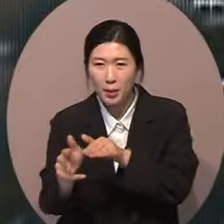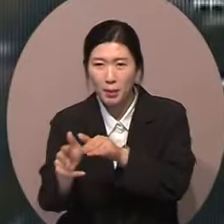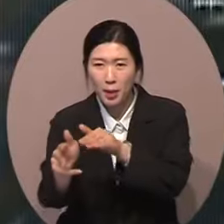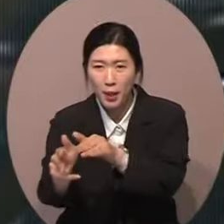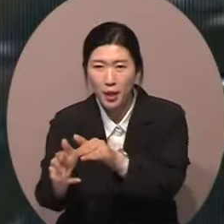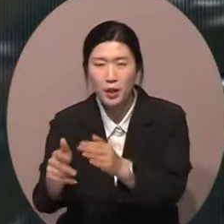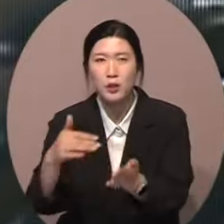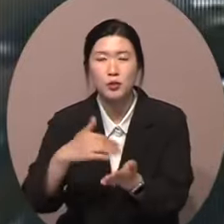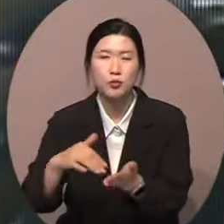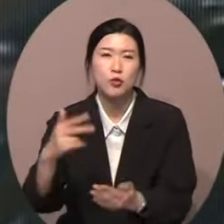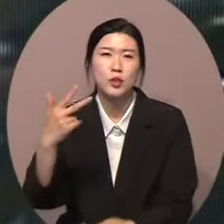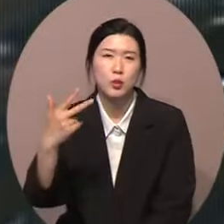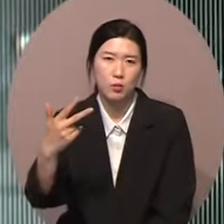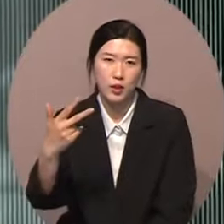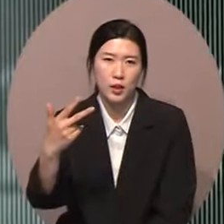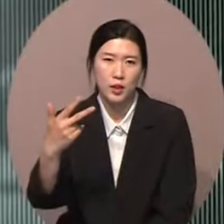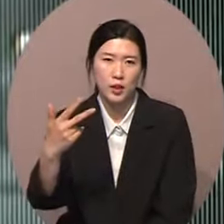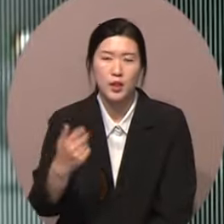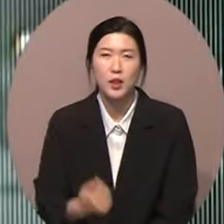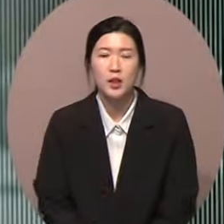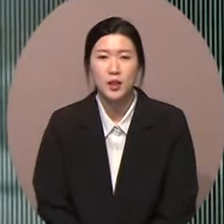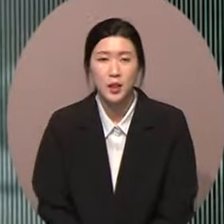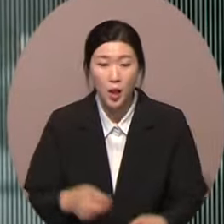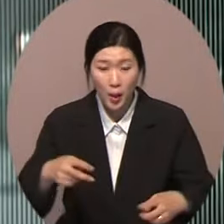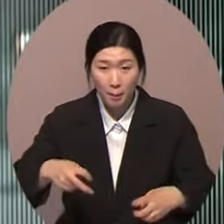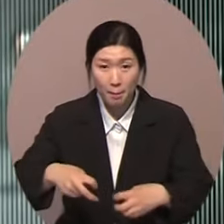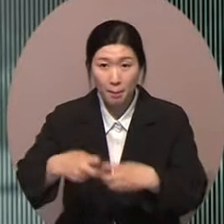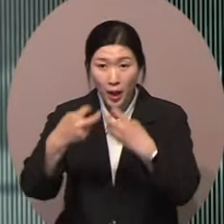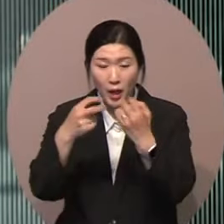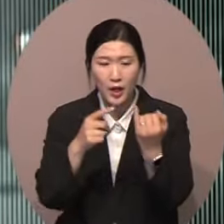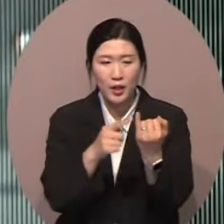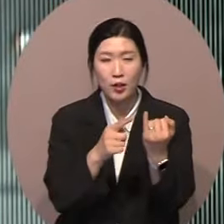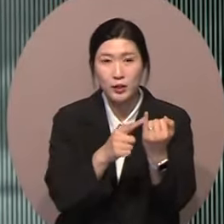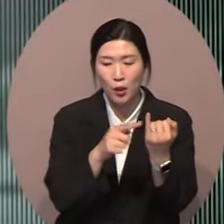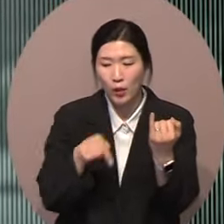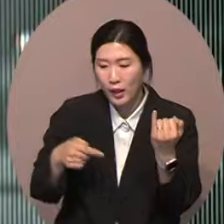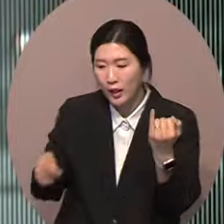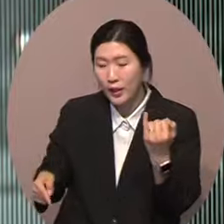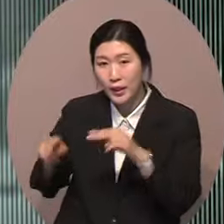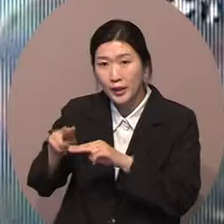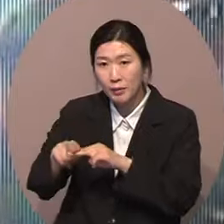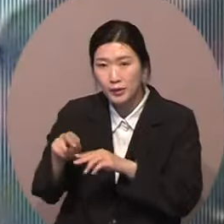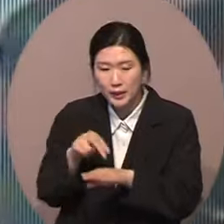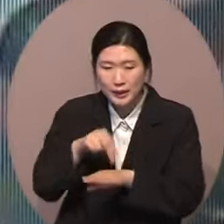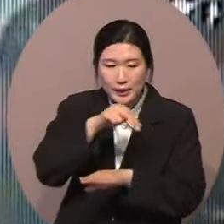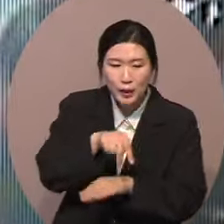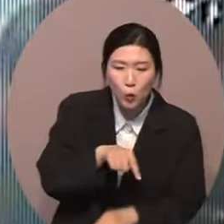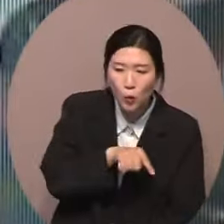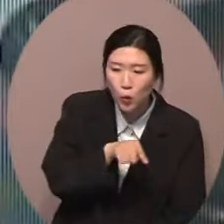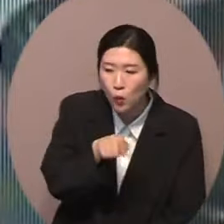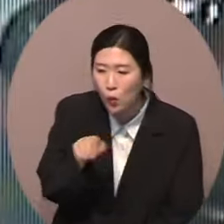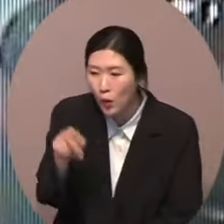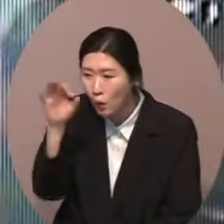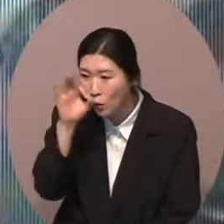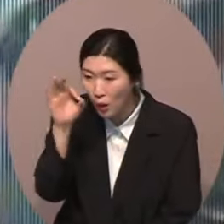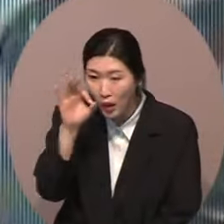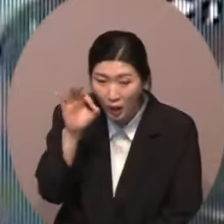줄줄이 들이받습니다 사고직후 50대 여성 운전자와 동승자는 차에서 내려 주변을 살피는